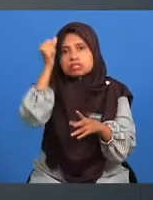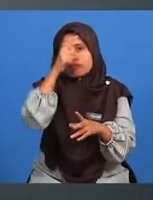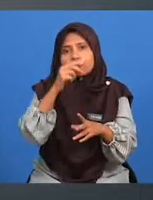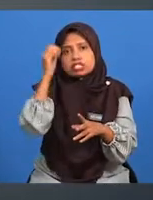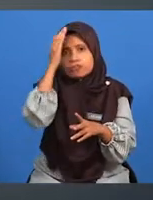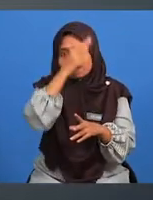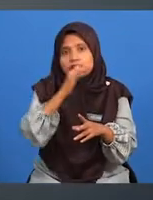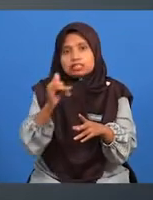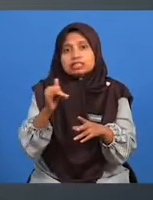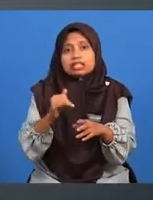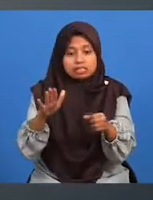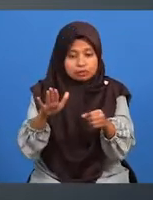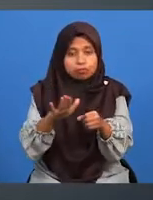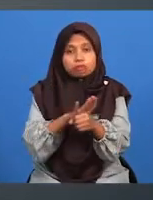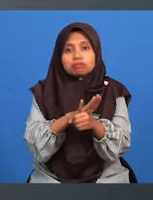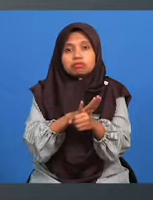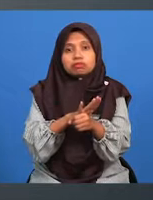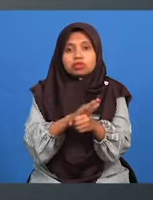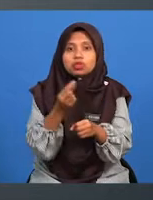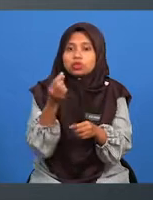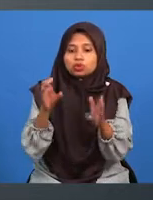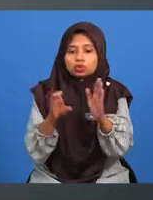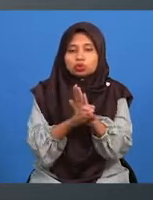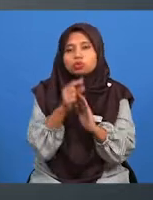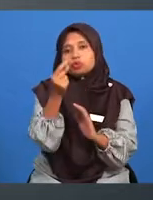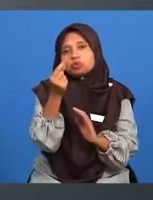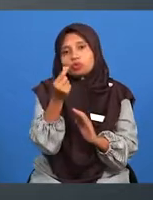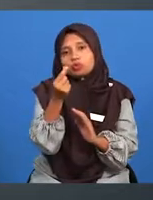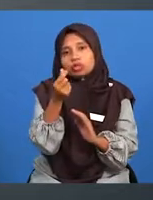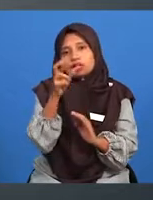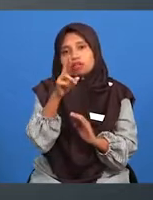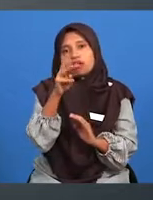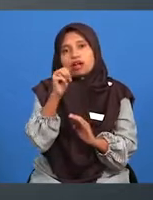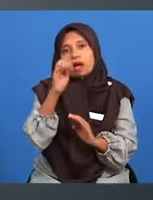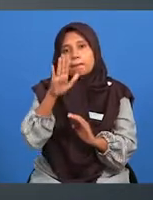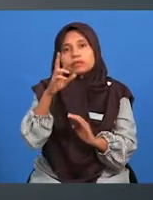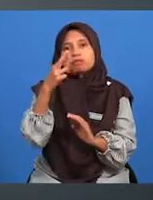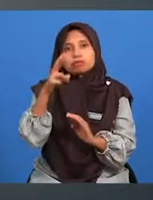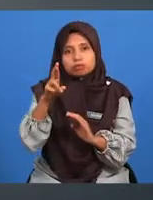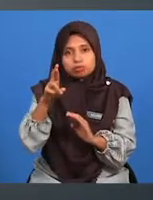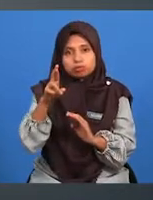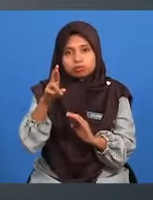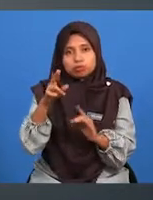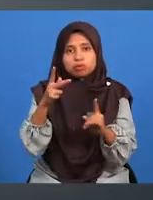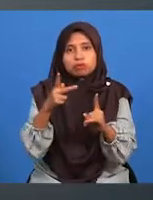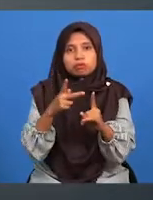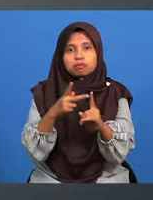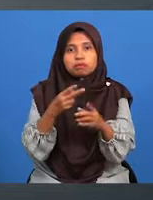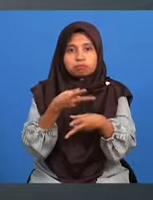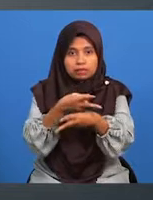sempurna. Contohnya, duit ringgit Malaysia RM5,000 yang dipinjamkan kepada Aisyah